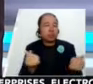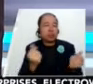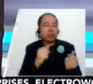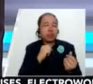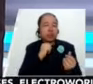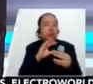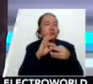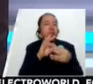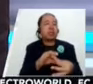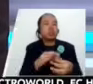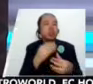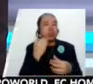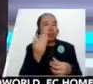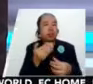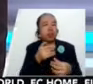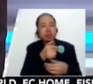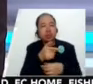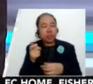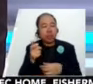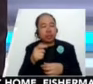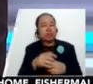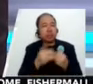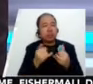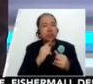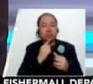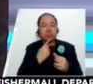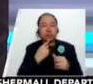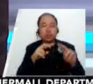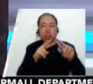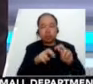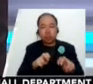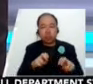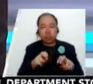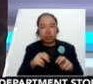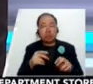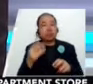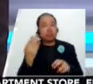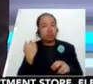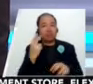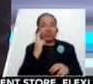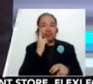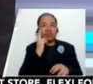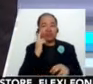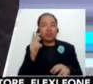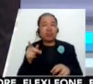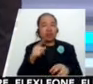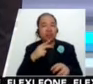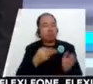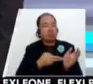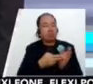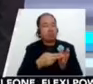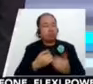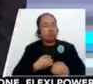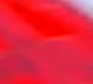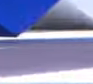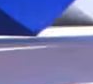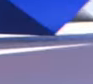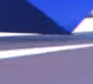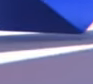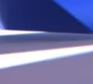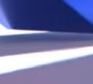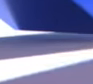sisiyasatin ayon sa pulisya sa kabila ng pagkambyo ni dating Pangulong Rodrigo Duterte sa kanyang inamin. Nakatutok si June Veneracion.